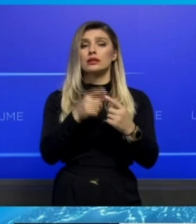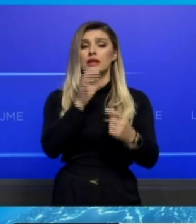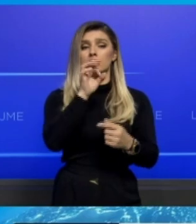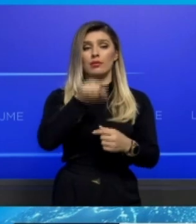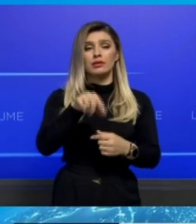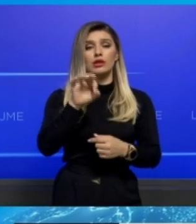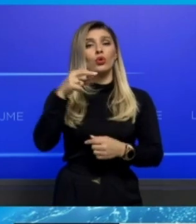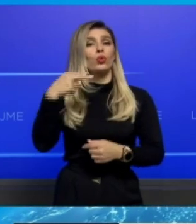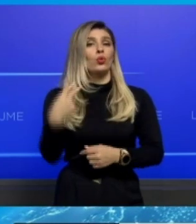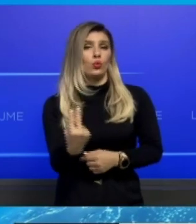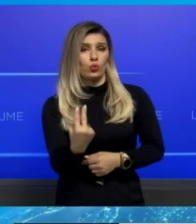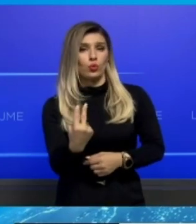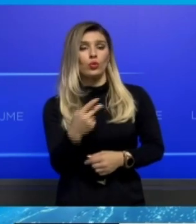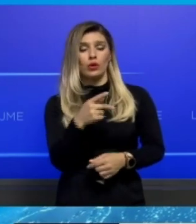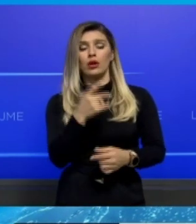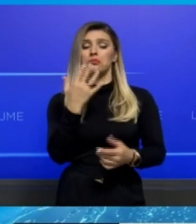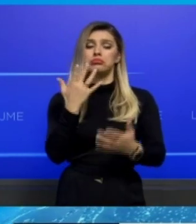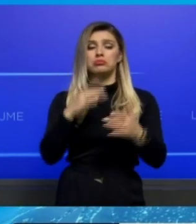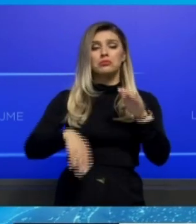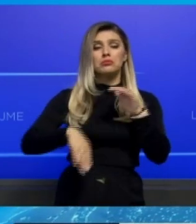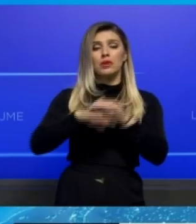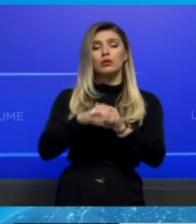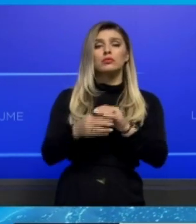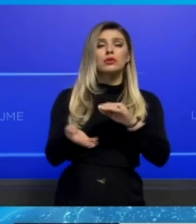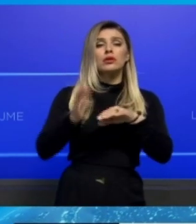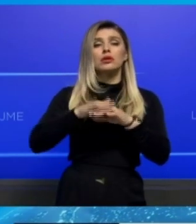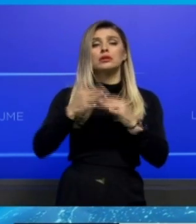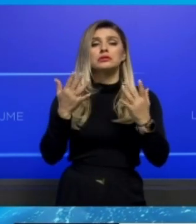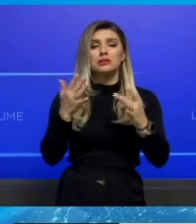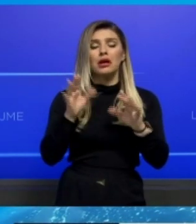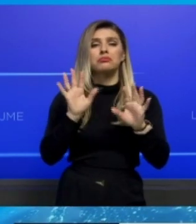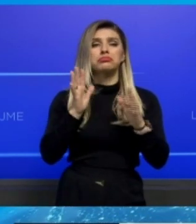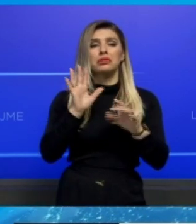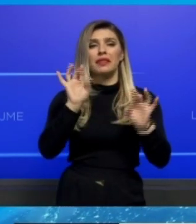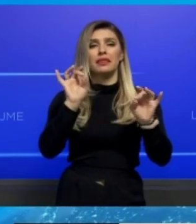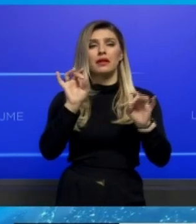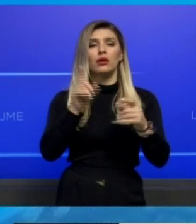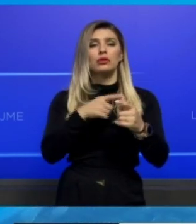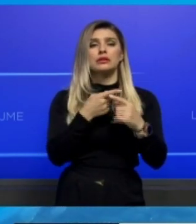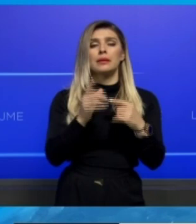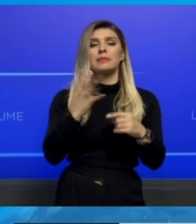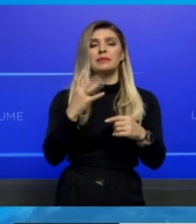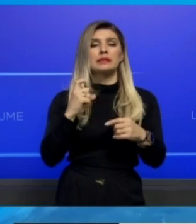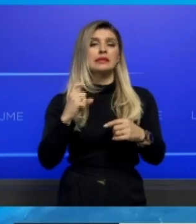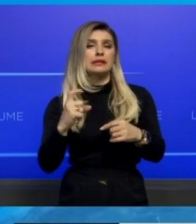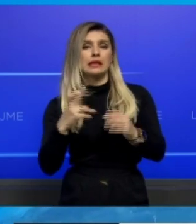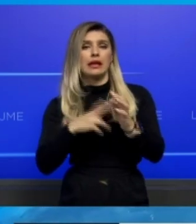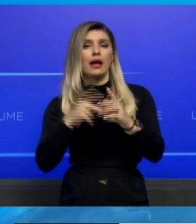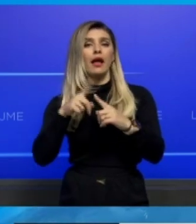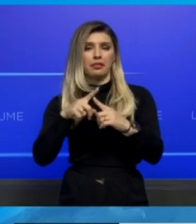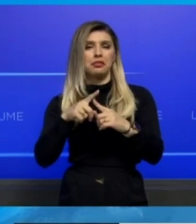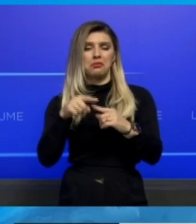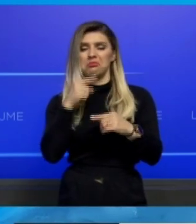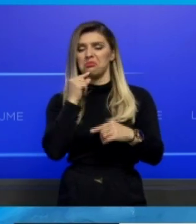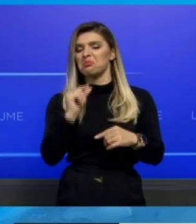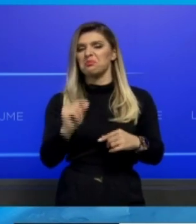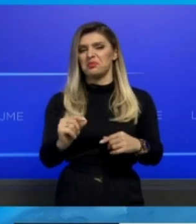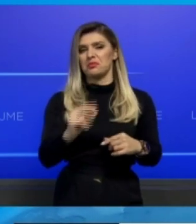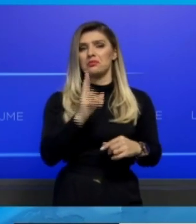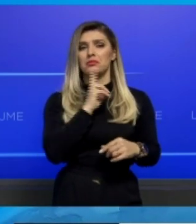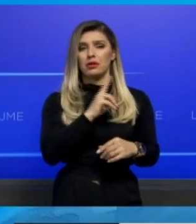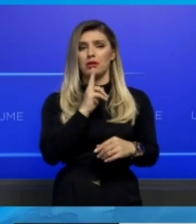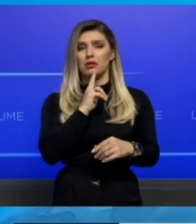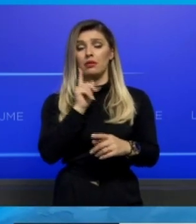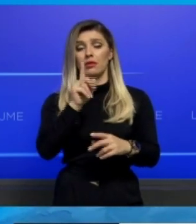ose në xhepin e konsumatorit, maksimumi që mund të reflektojë në 10-15 cent, që është margjin ekstrem e vogël, por ende nuk